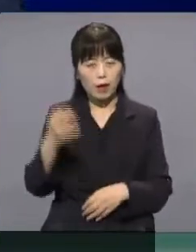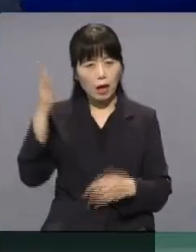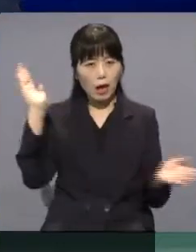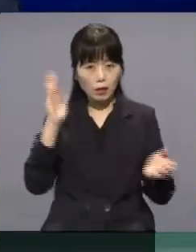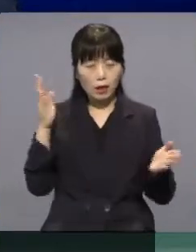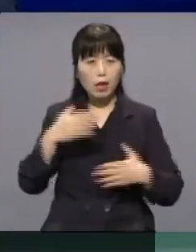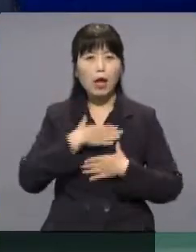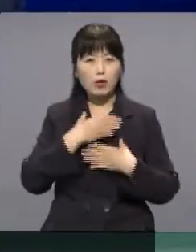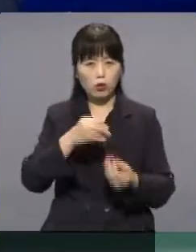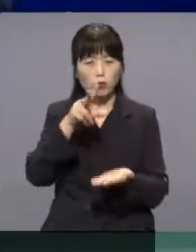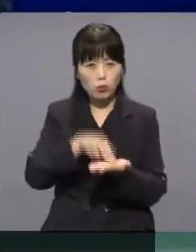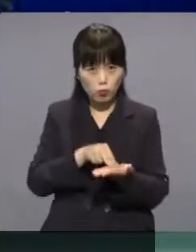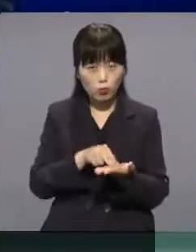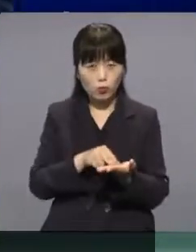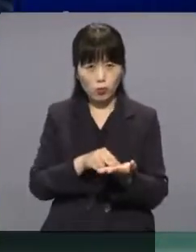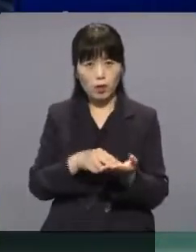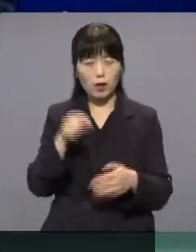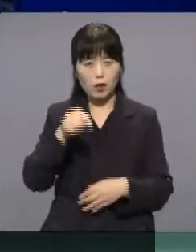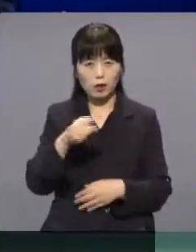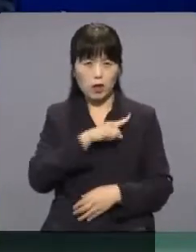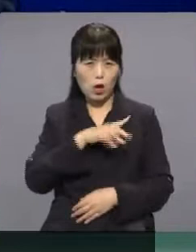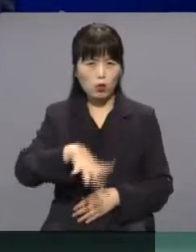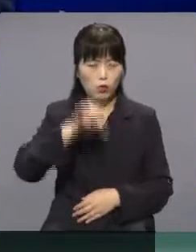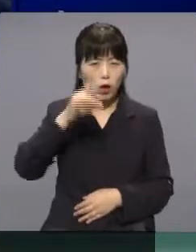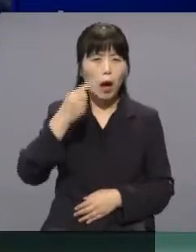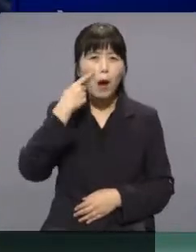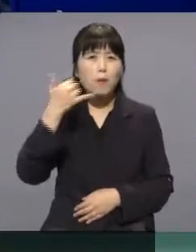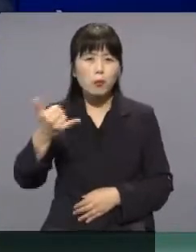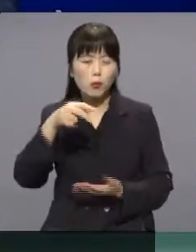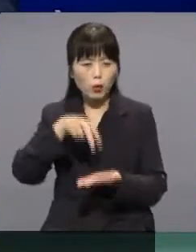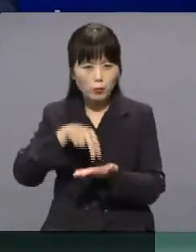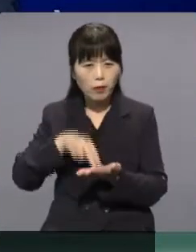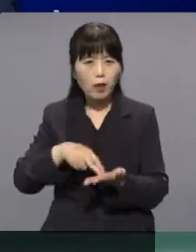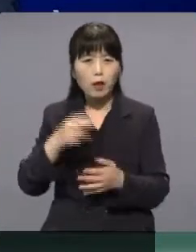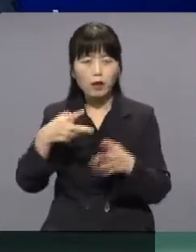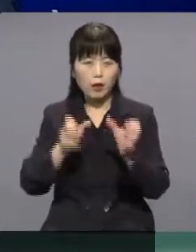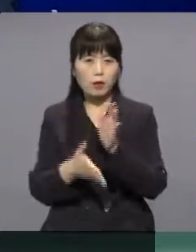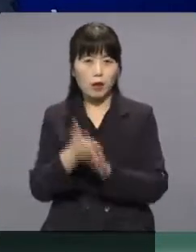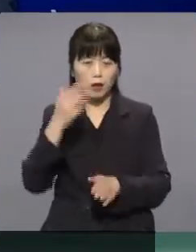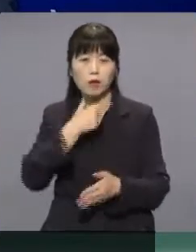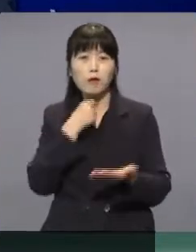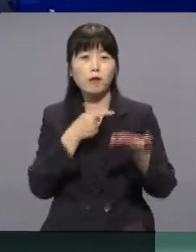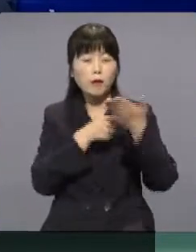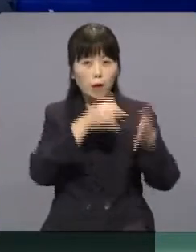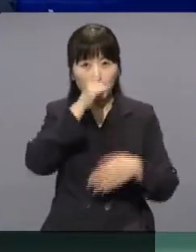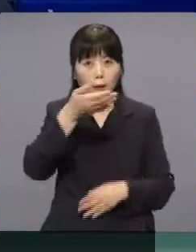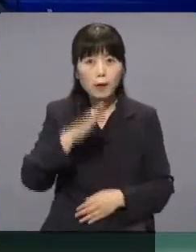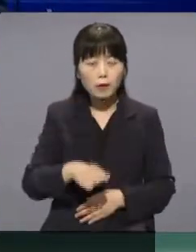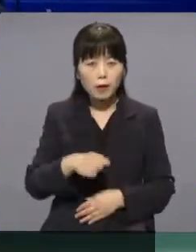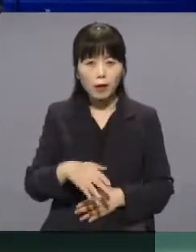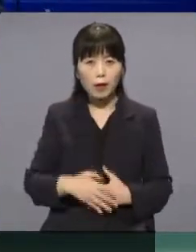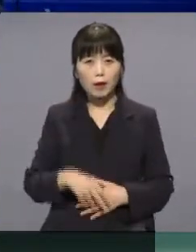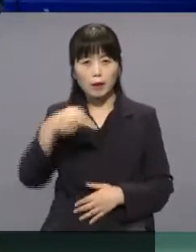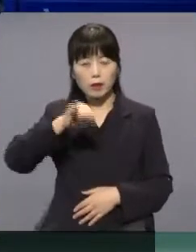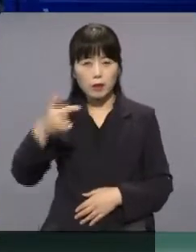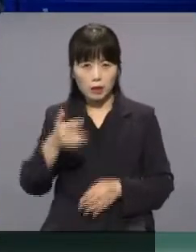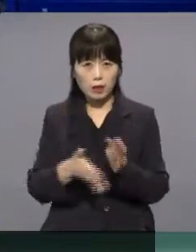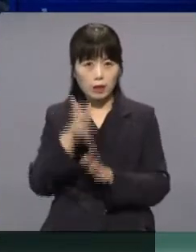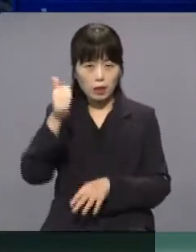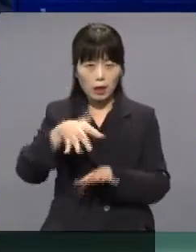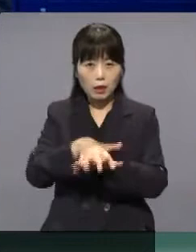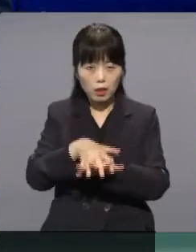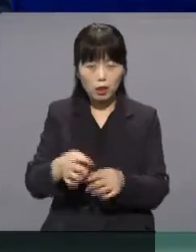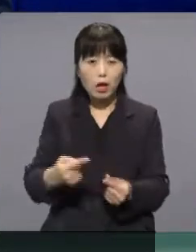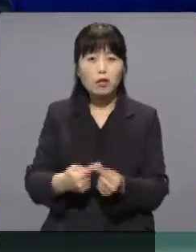최우선이죠 붕괴 위험이 있는 초등학교 학부모들이 성남시 홈페이지에 청원을 올렸는데 이게 신상진 시장